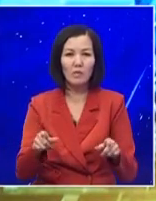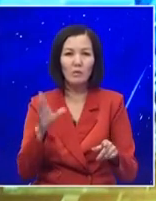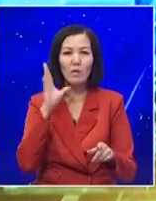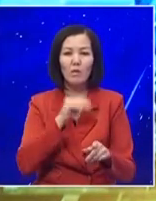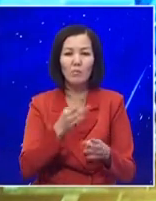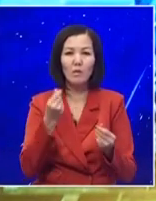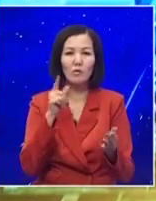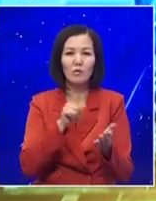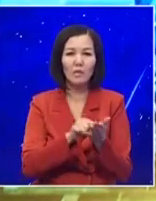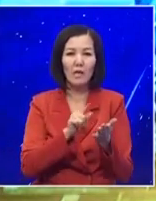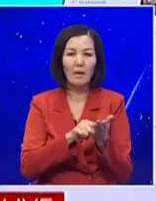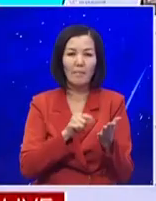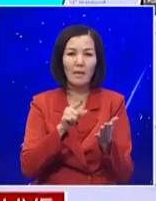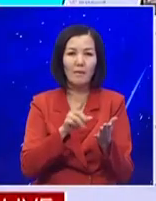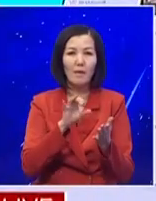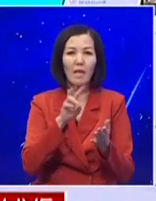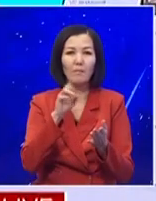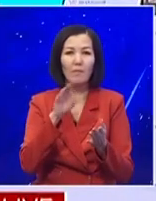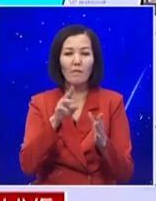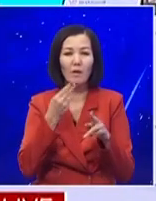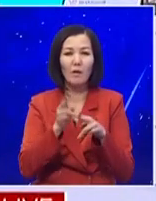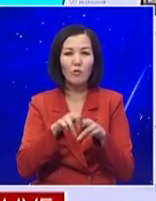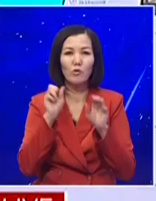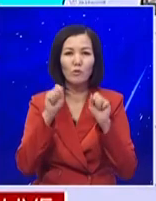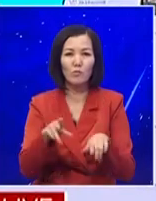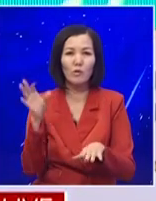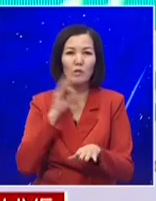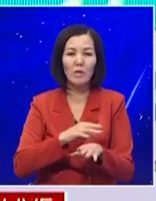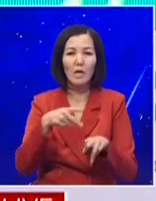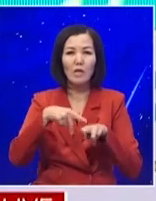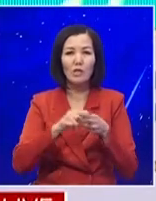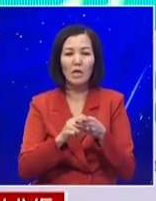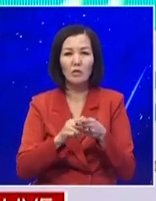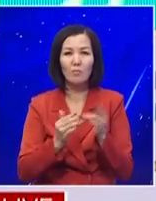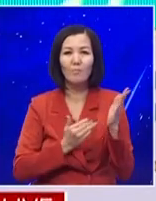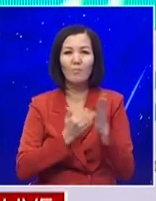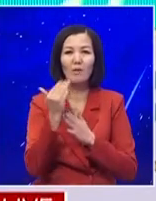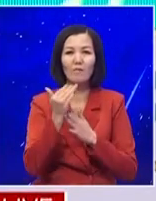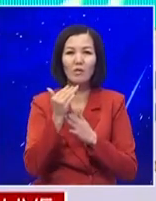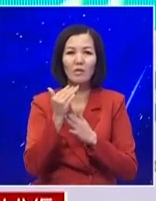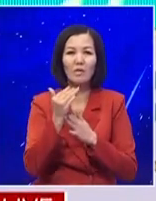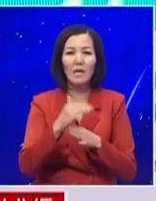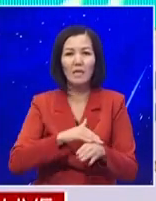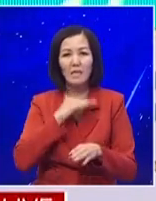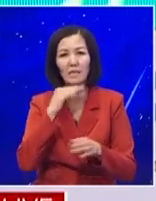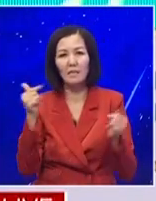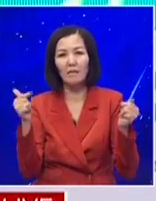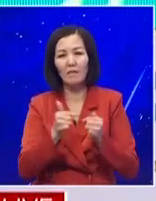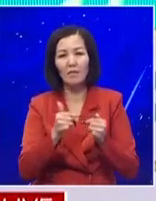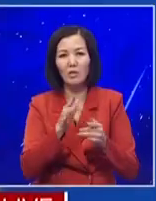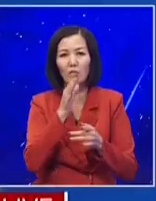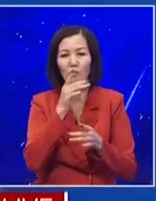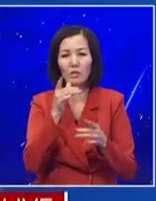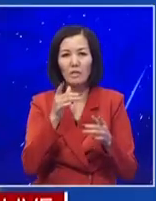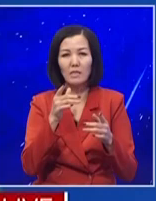имеющим накопления в НПФ, которые смогут использовать часть суммы, превышающей порог достаточности в соответствующем